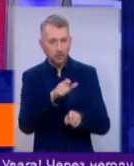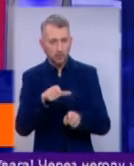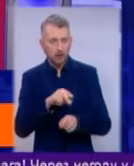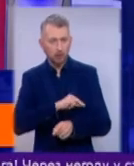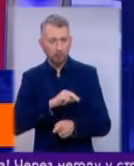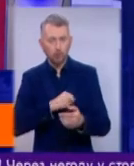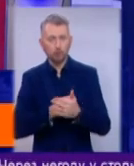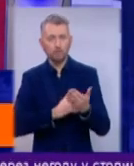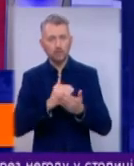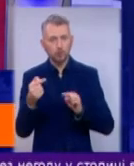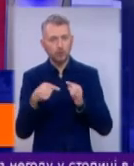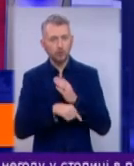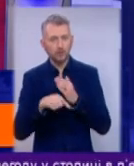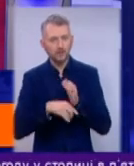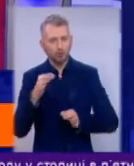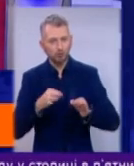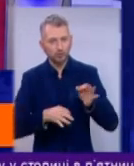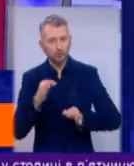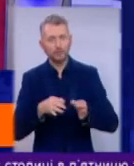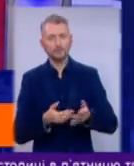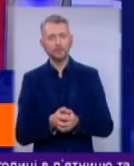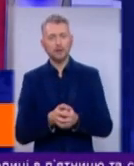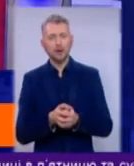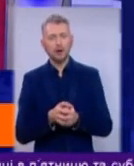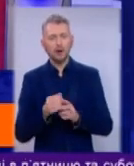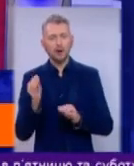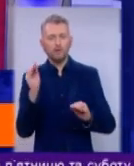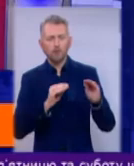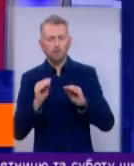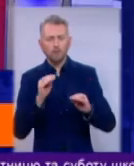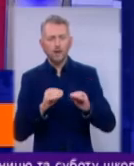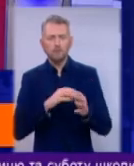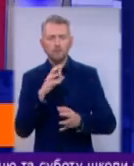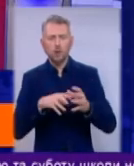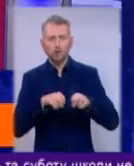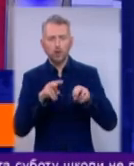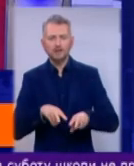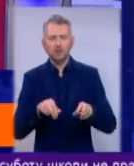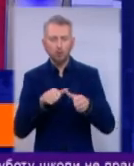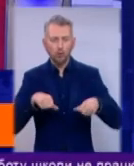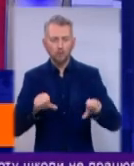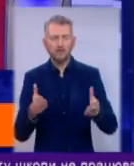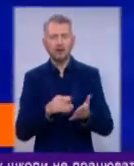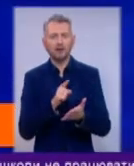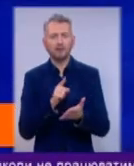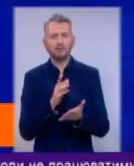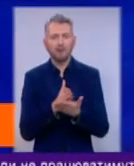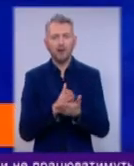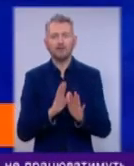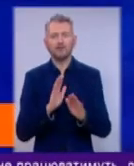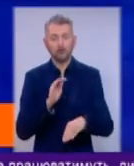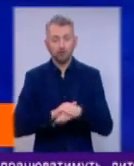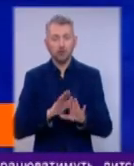до Вищого антикорупційного суду. Формування міжнародної експертної комісії, яка має фактично тільки дорадчий голос, а